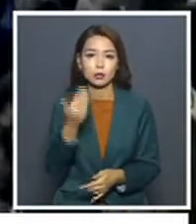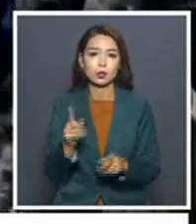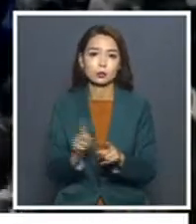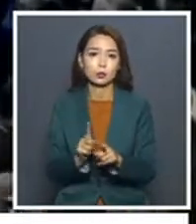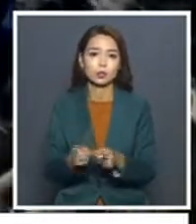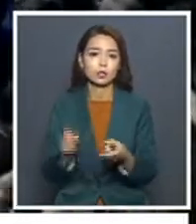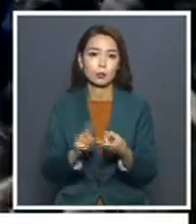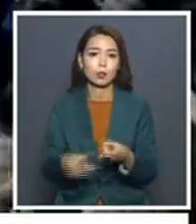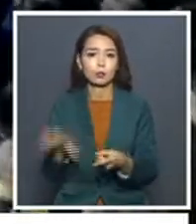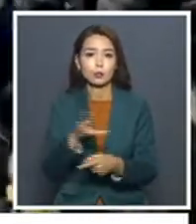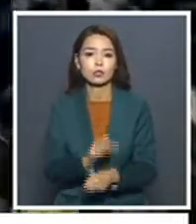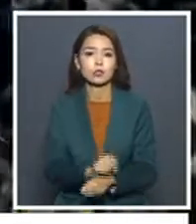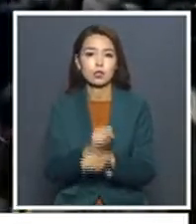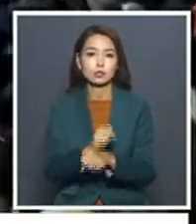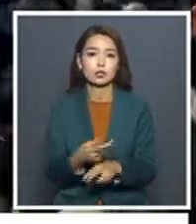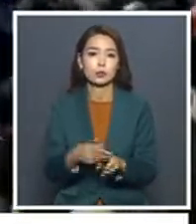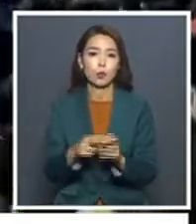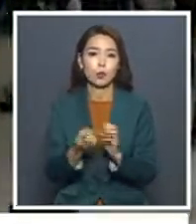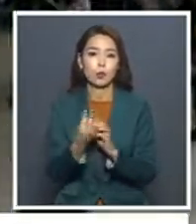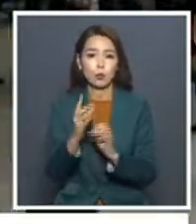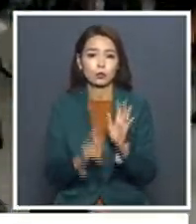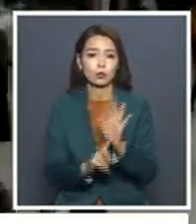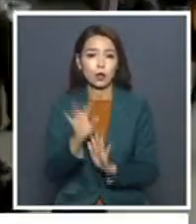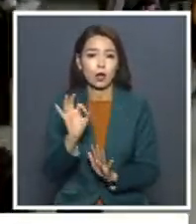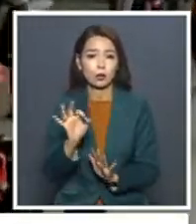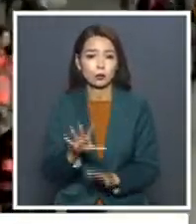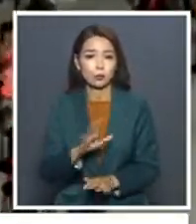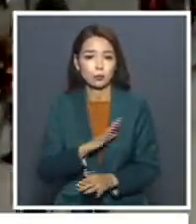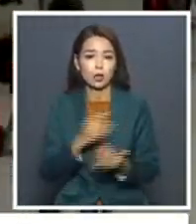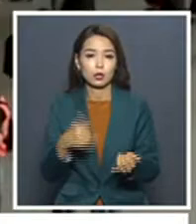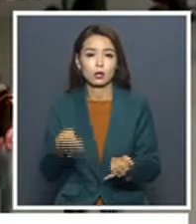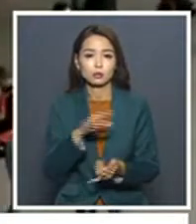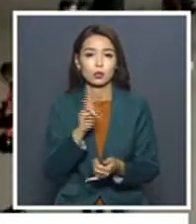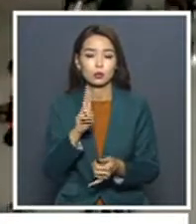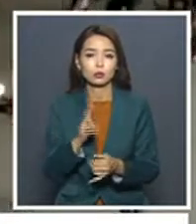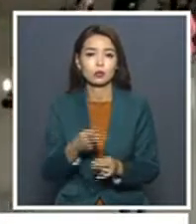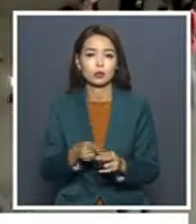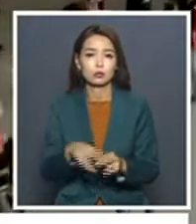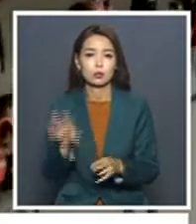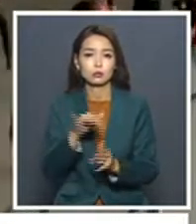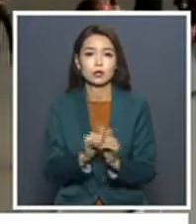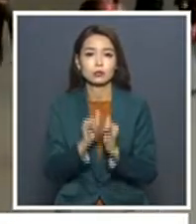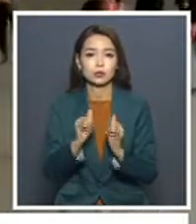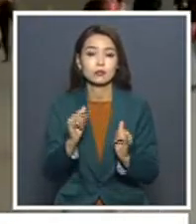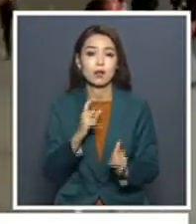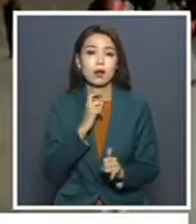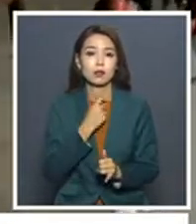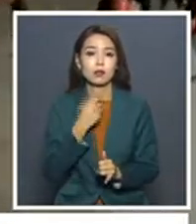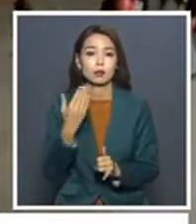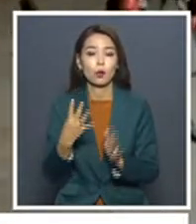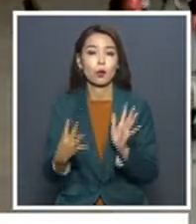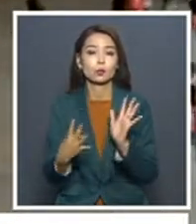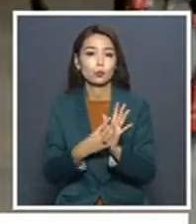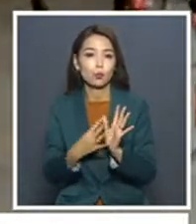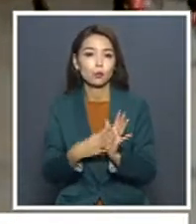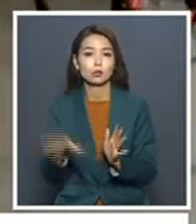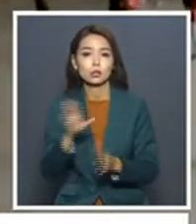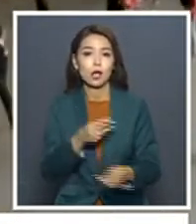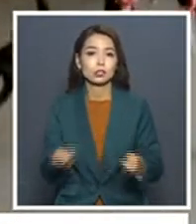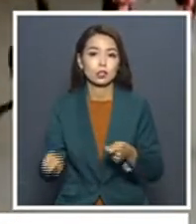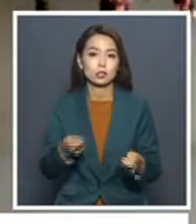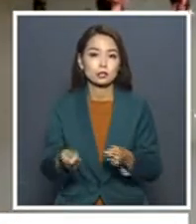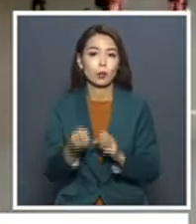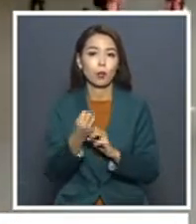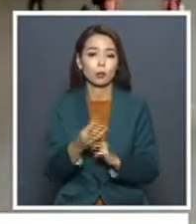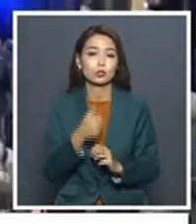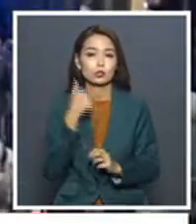ауқымды демонстрациялар қазанның 14-інде басталды. Наразылық акцияларының күшеюіне Каталонияның 9 сепаратист жетекшісінің